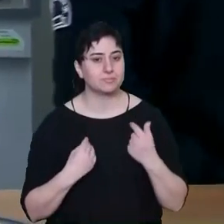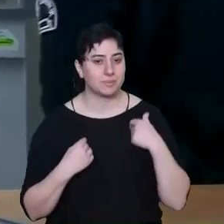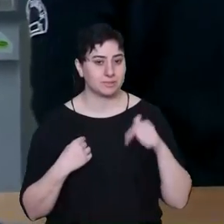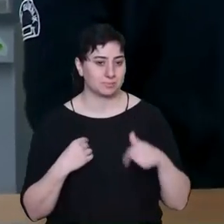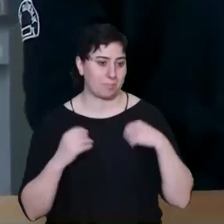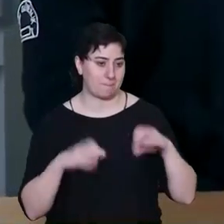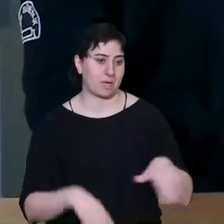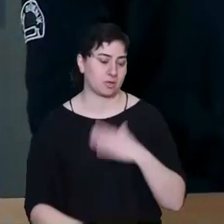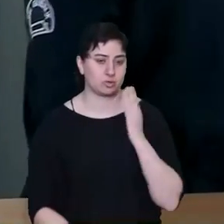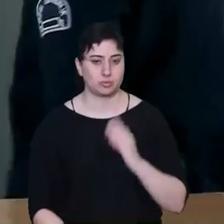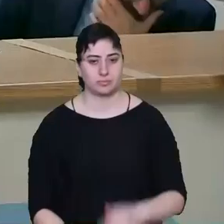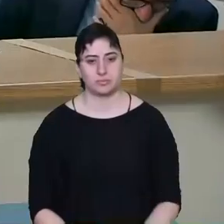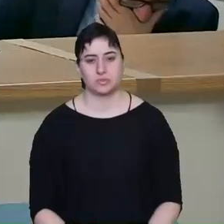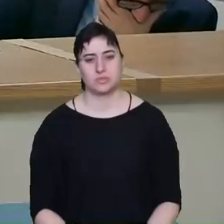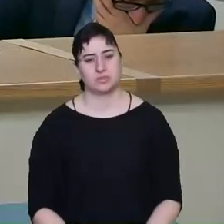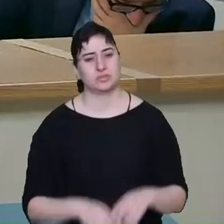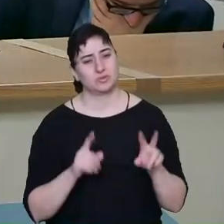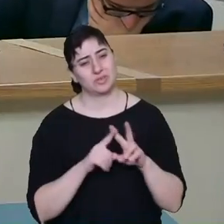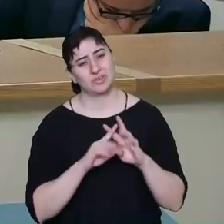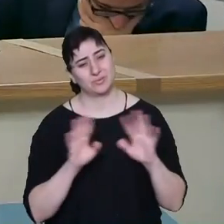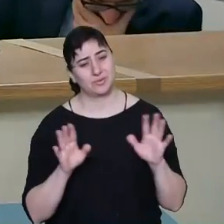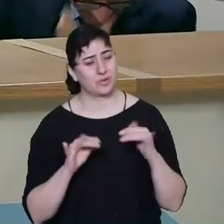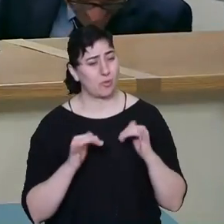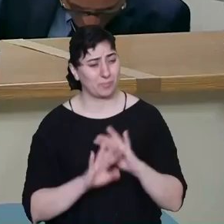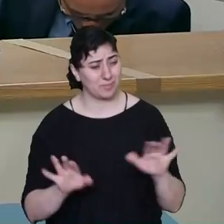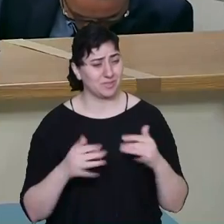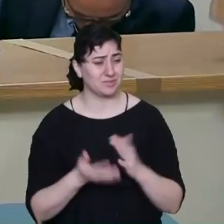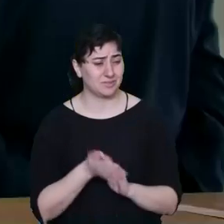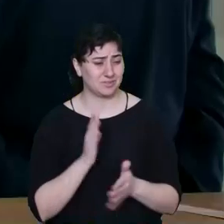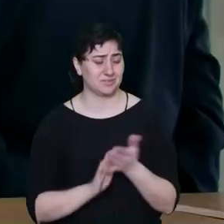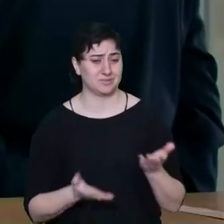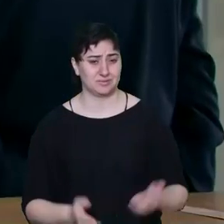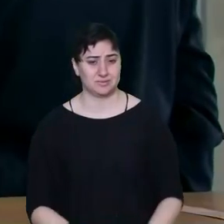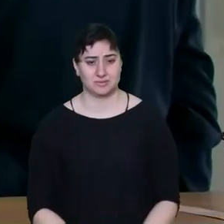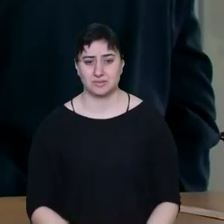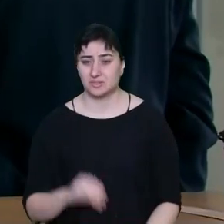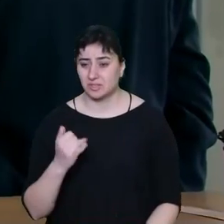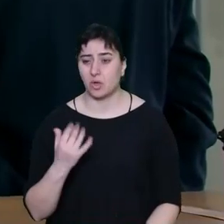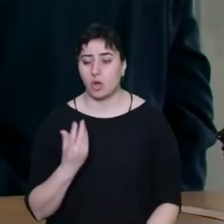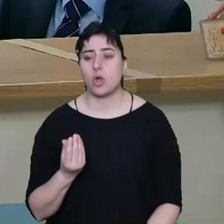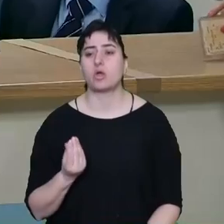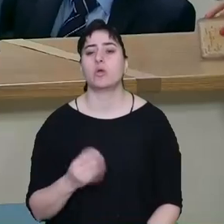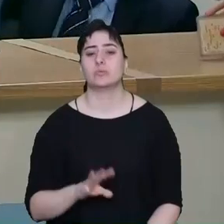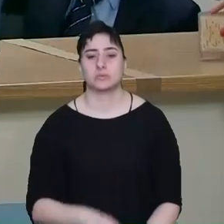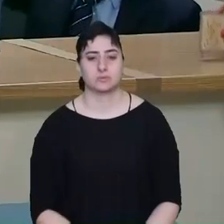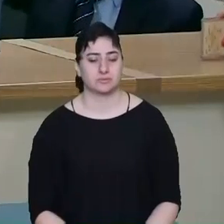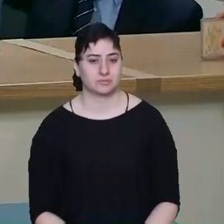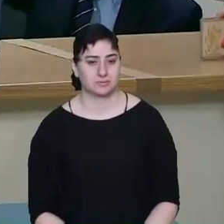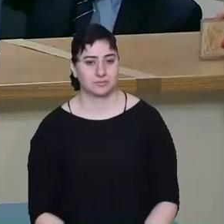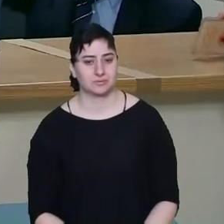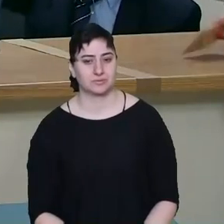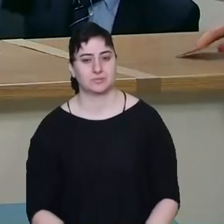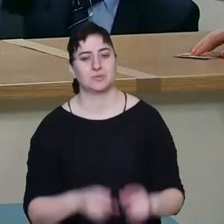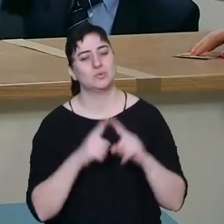Şimdi bankayı terk ediyorum. Nurhan, Allah aşkına ne zaman bitireceğim bu şakayı ya? Keşke şaka olsaydı müdür bey. Nurhan